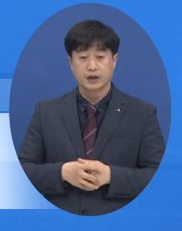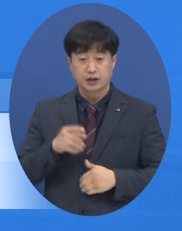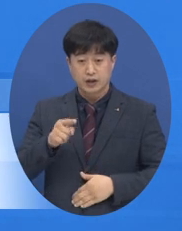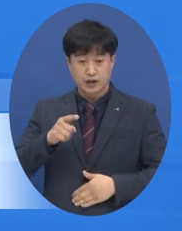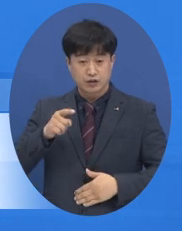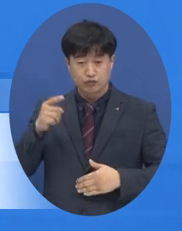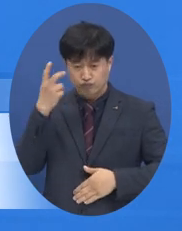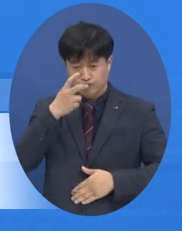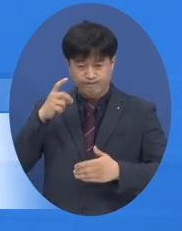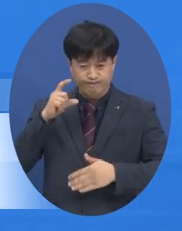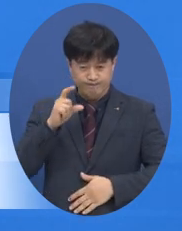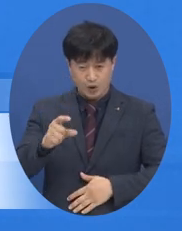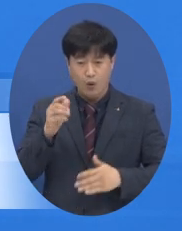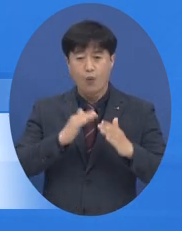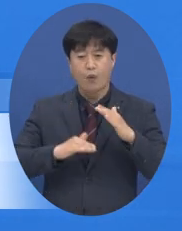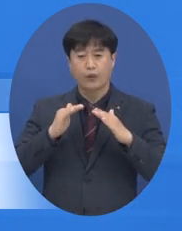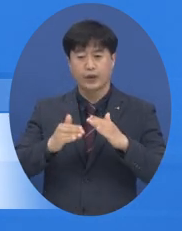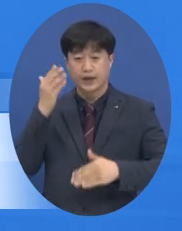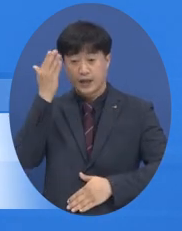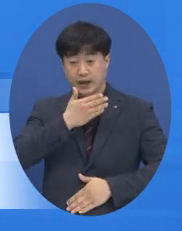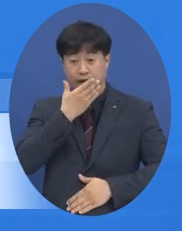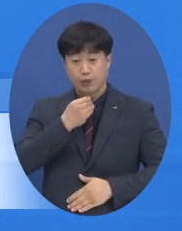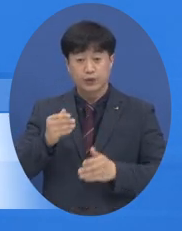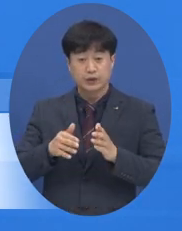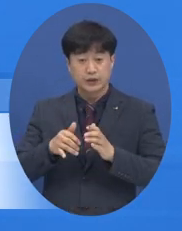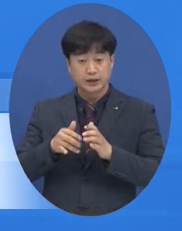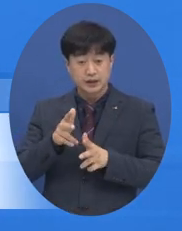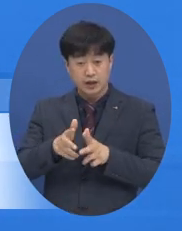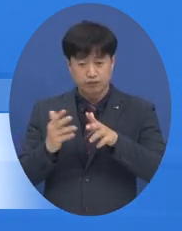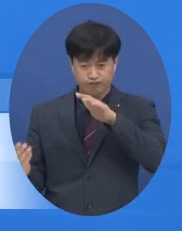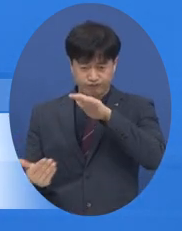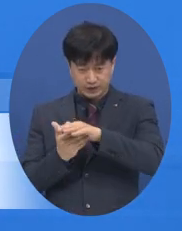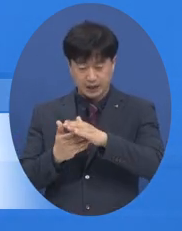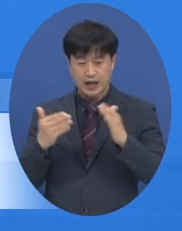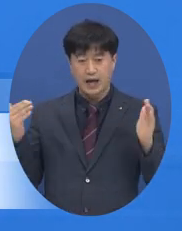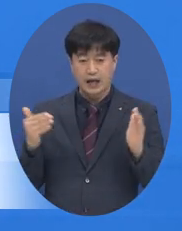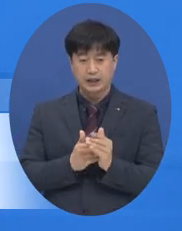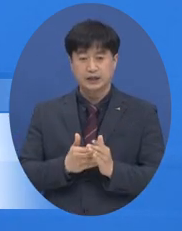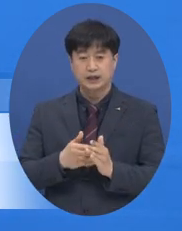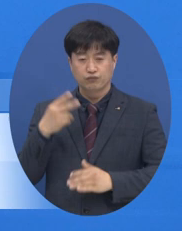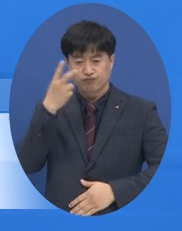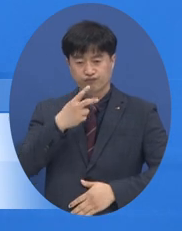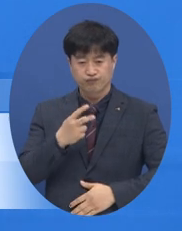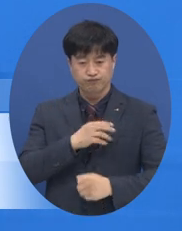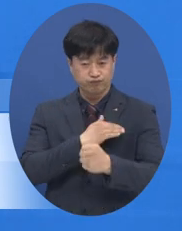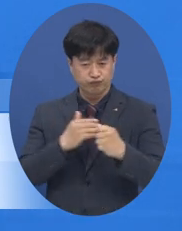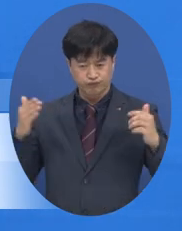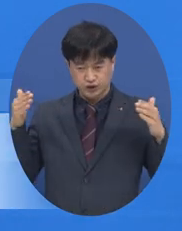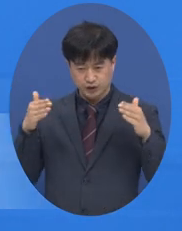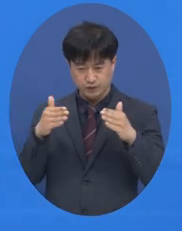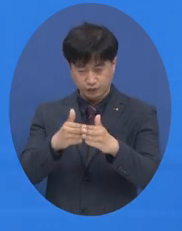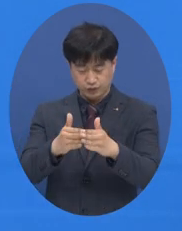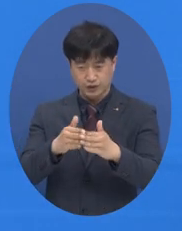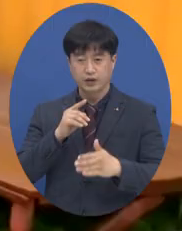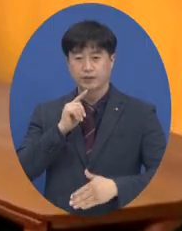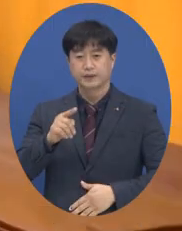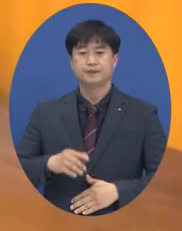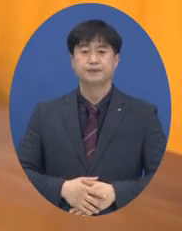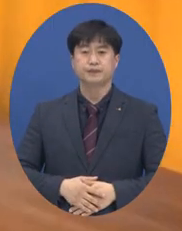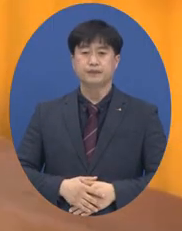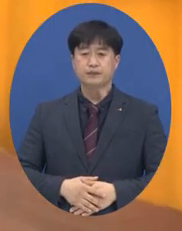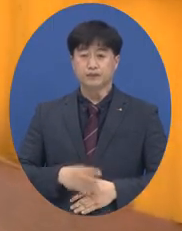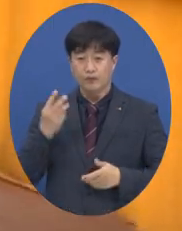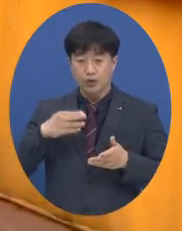강화하고 공경하고 투명한 복지 사업이 이루어질 수 있도록 수학 역량을 집중 하겠습니다